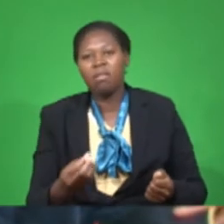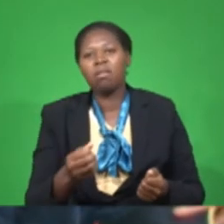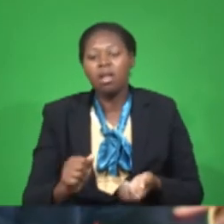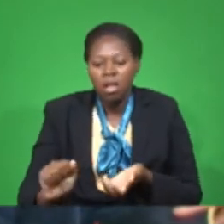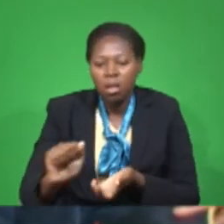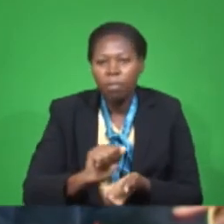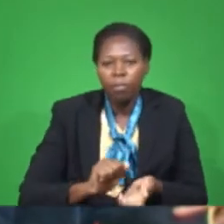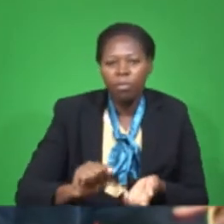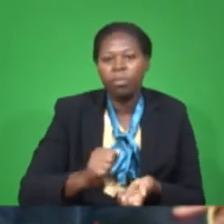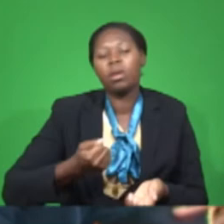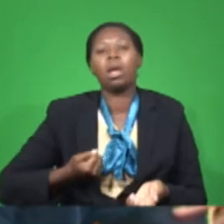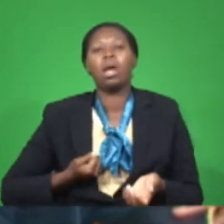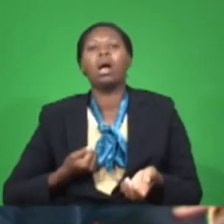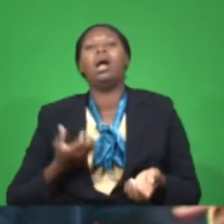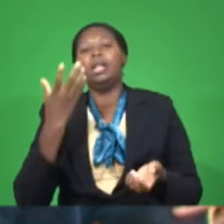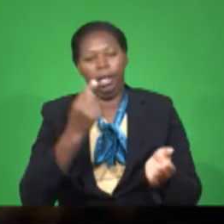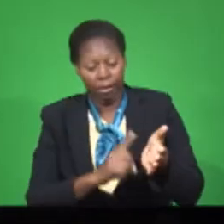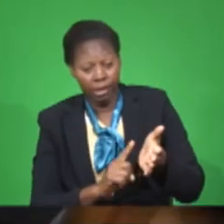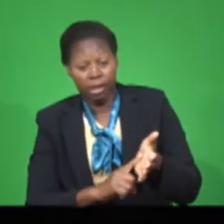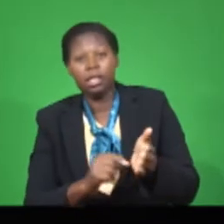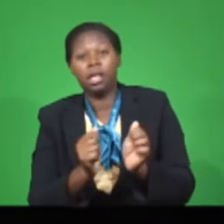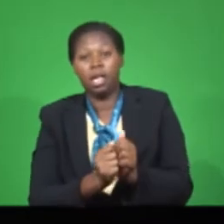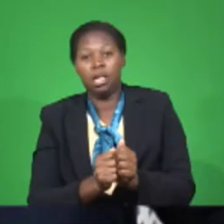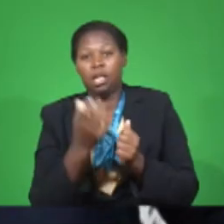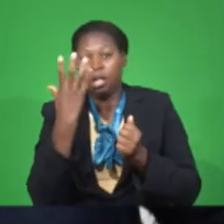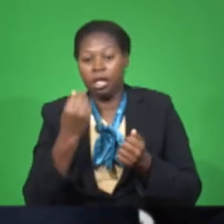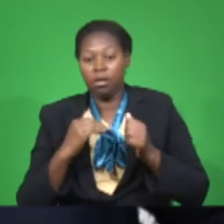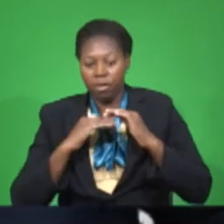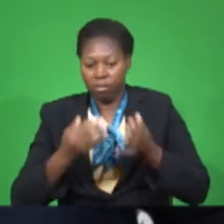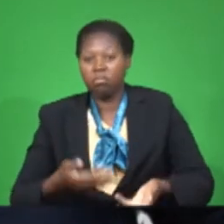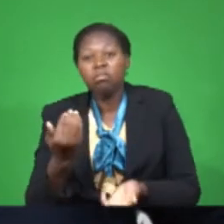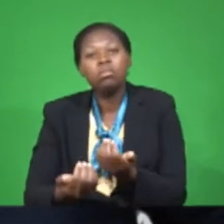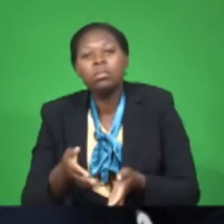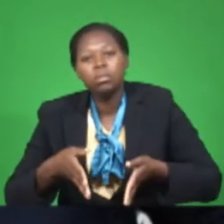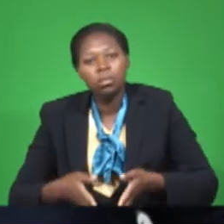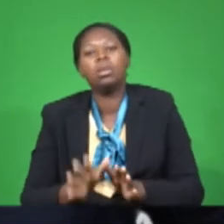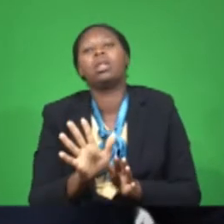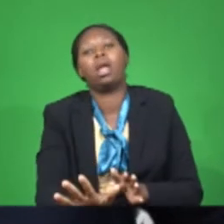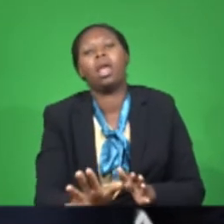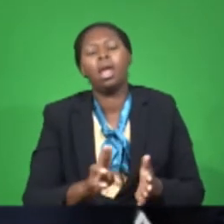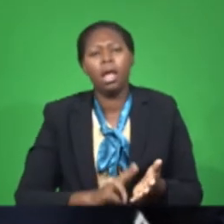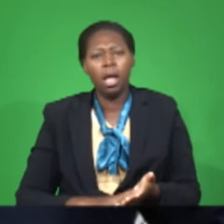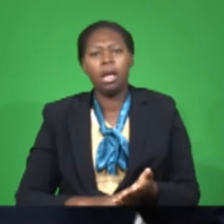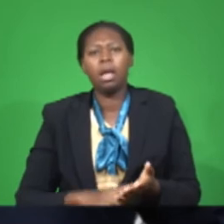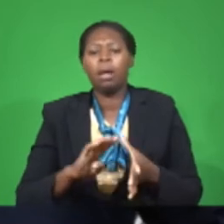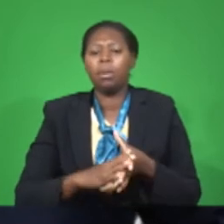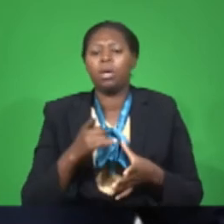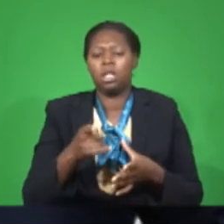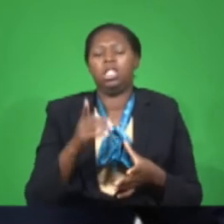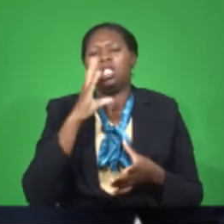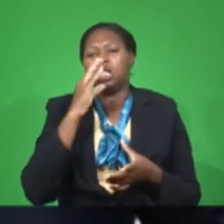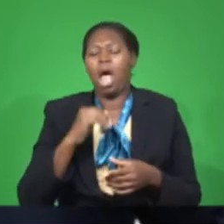Mwari vanonoka. Yatigadzirewe. Ndopakabiri vaIshmaeri. Saka nekumwe kutaura muri kuti here. Vanhu vese vane